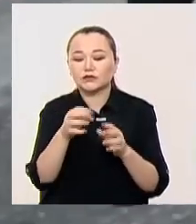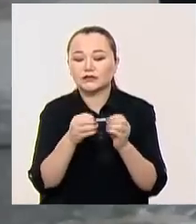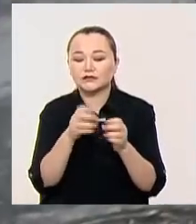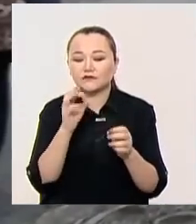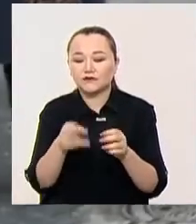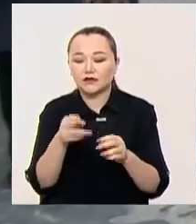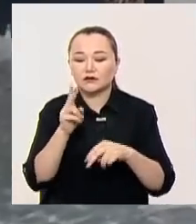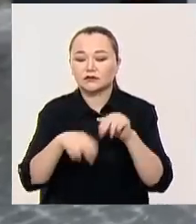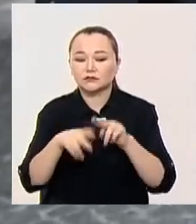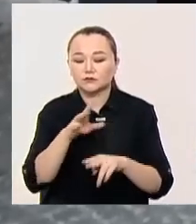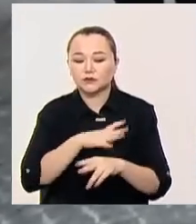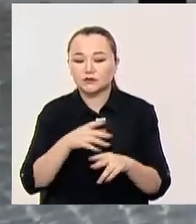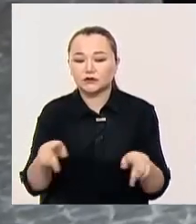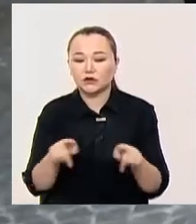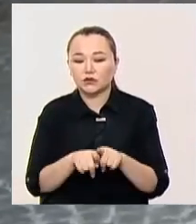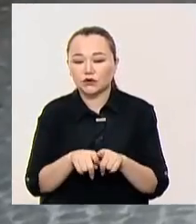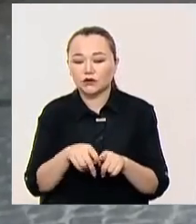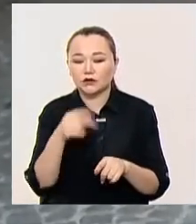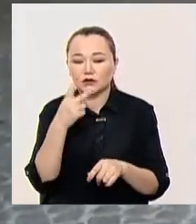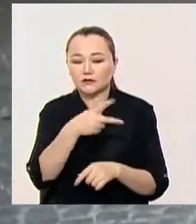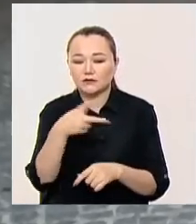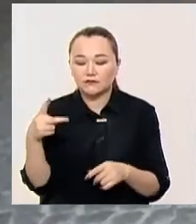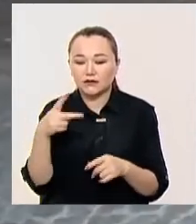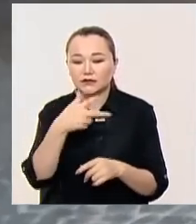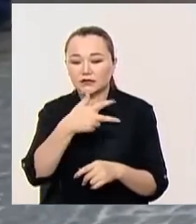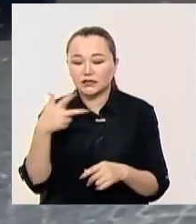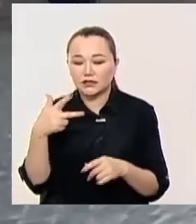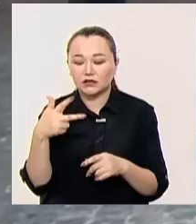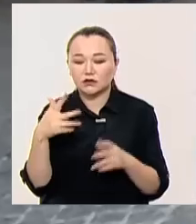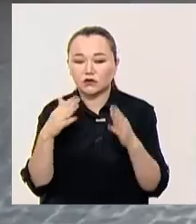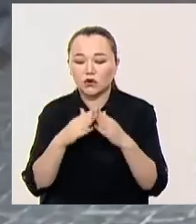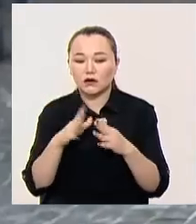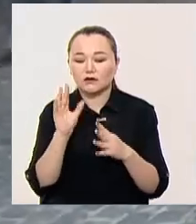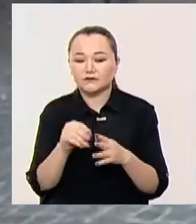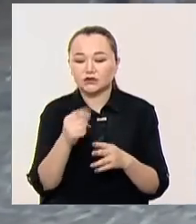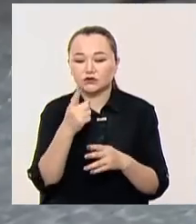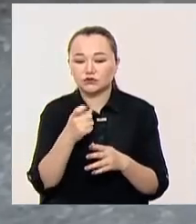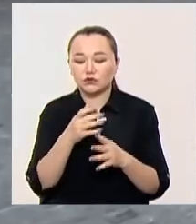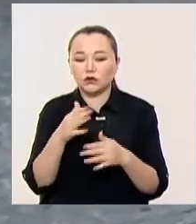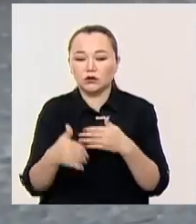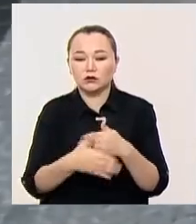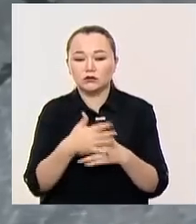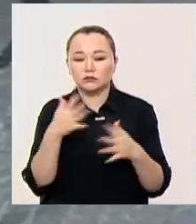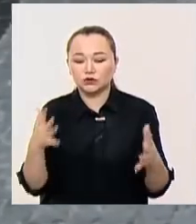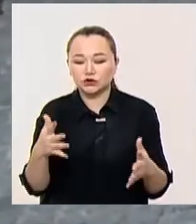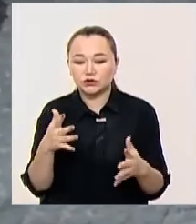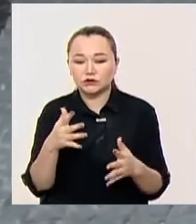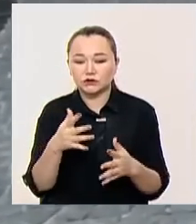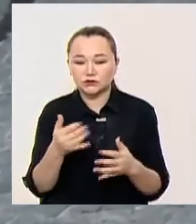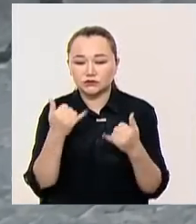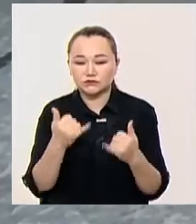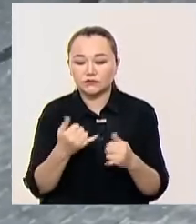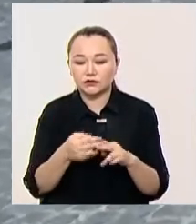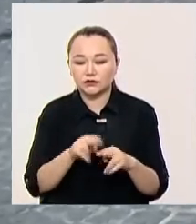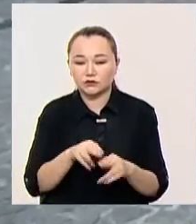бері қаланған. Дәл осындай 2 қабатты, 3 қабатты үйлер мұнда 100-ге жуық. Бүгінде